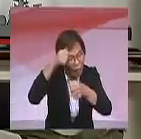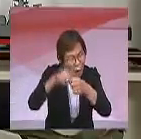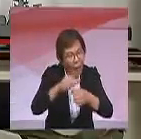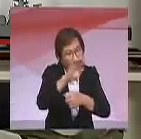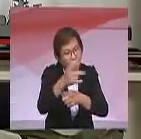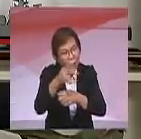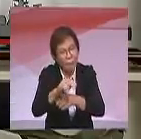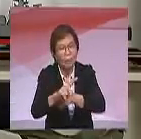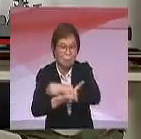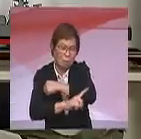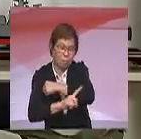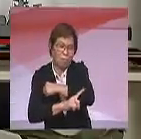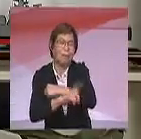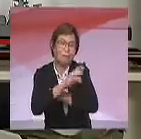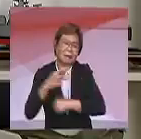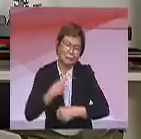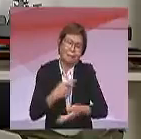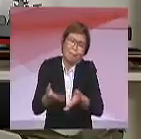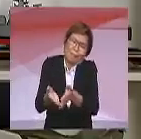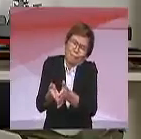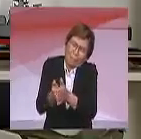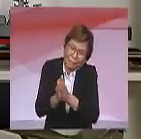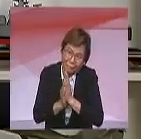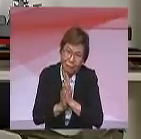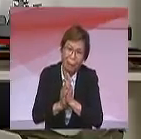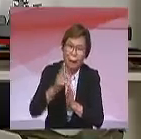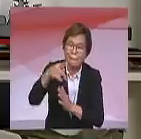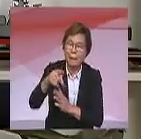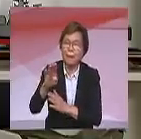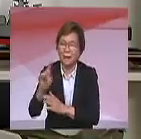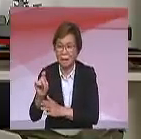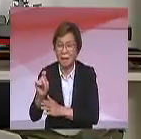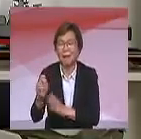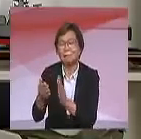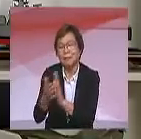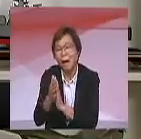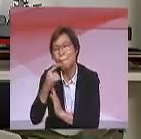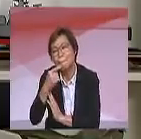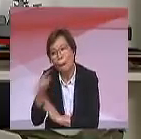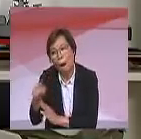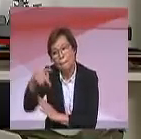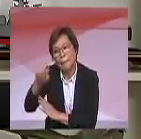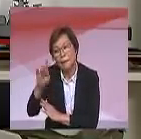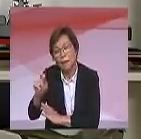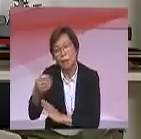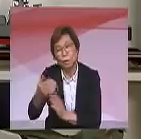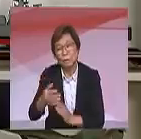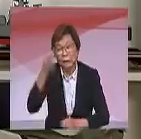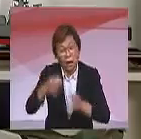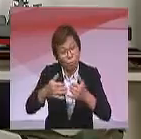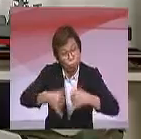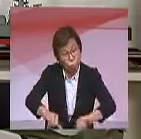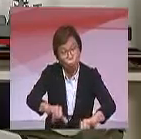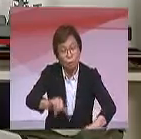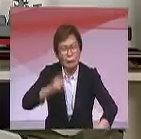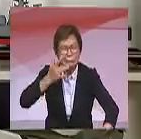tindakan. Malah kita juga meminta daripada PBT supaya kalau mereka ini terus berdegil,